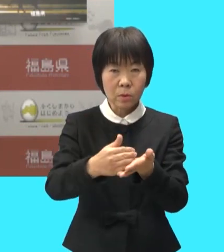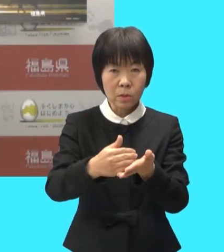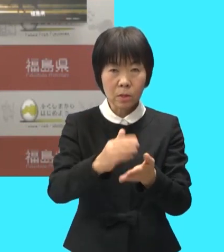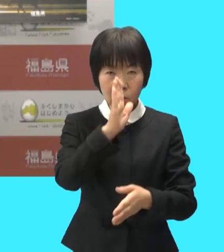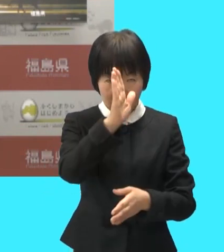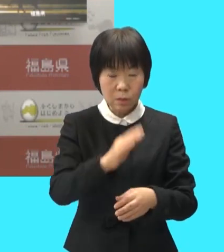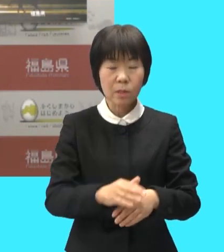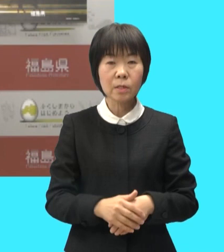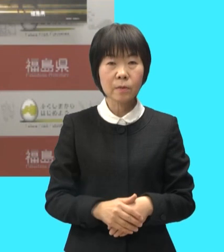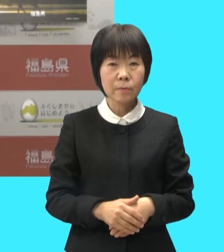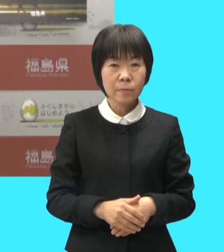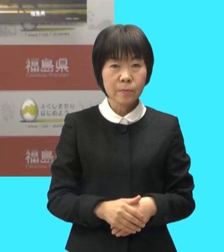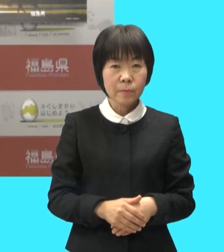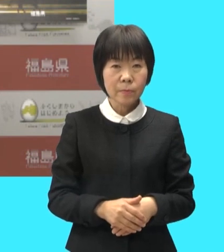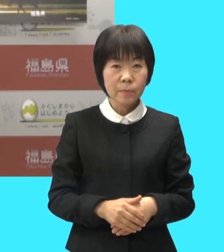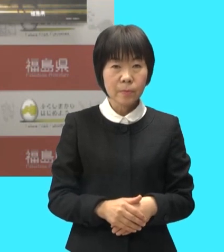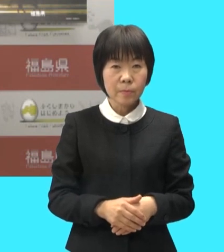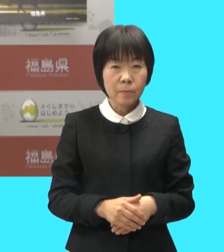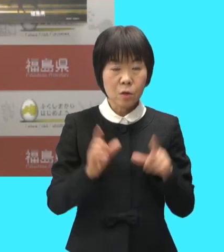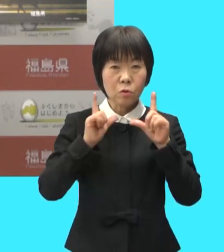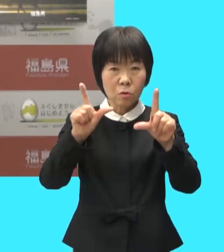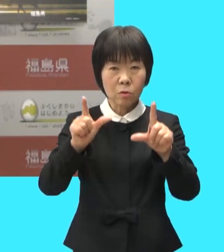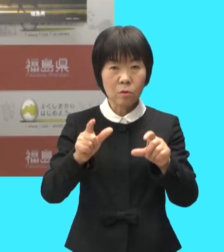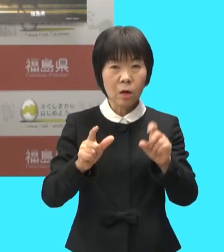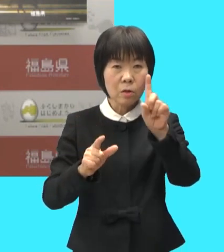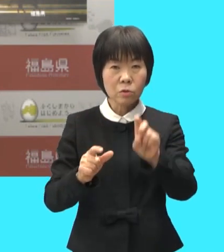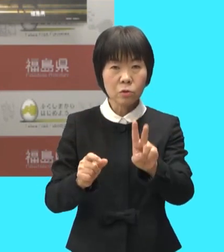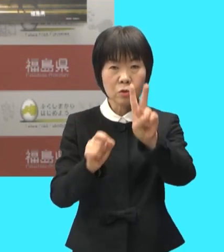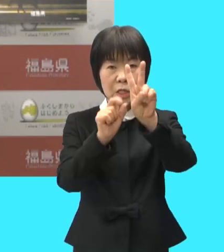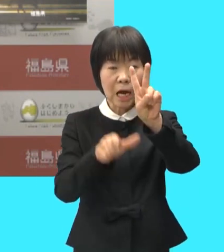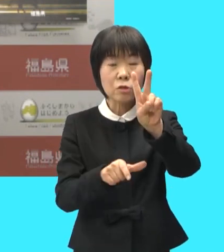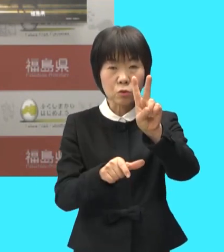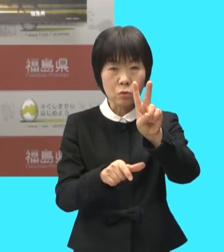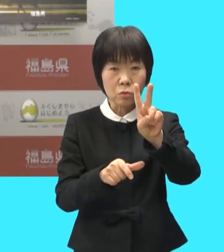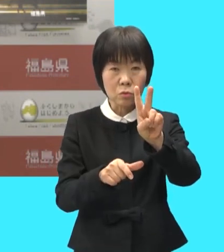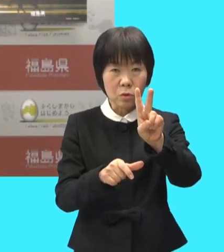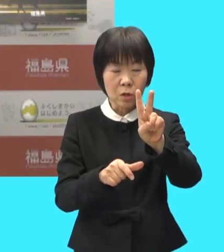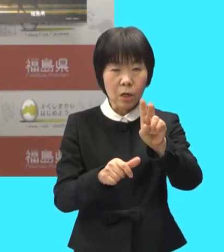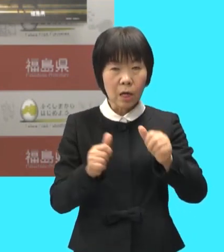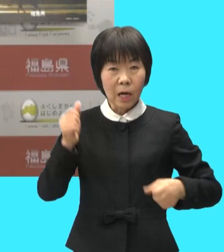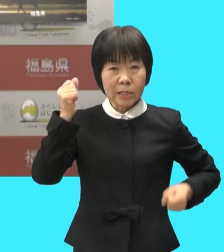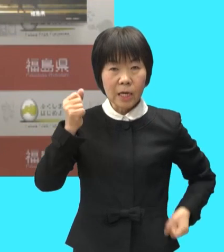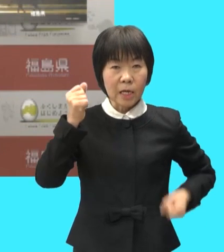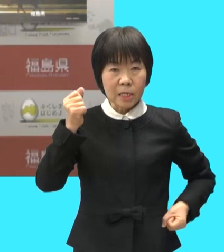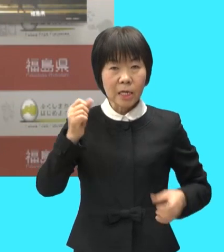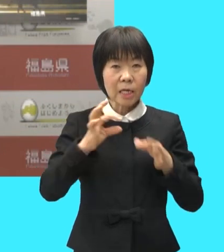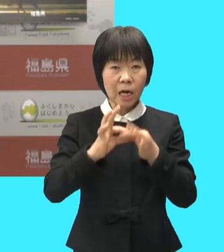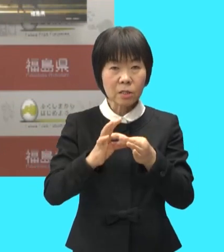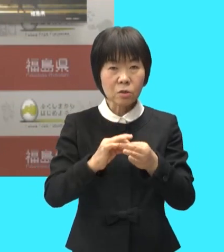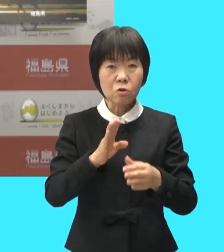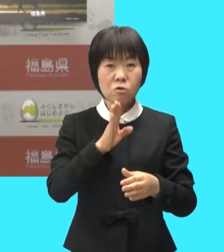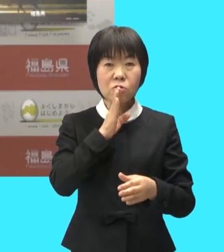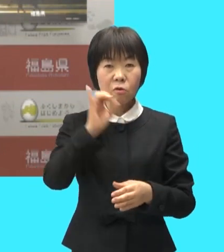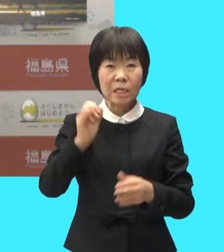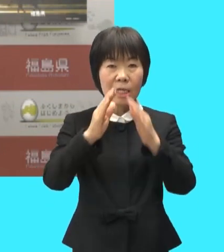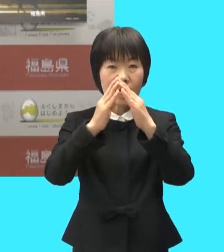したいです。よろしくお願いします。 先月聖火リレーに関する第3回の実行委員会を開催を